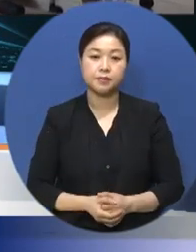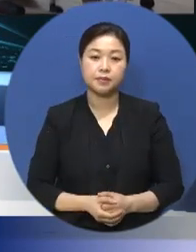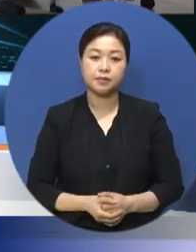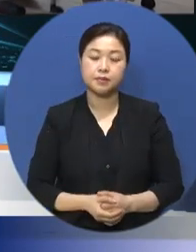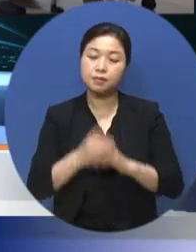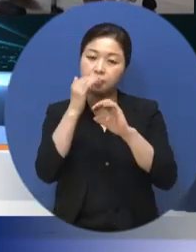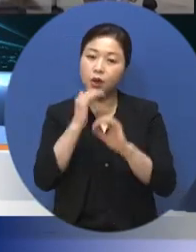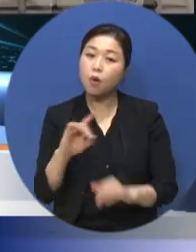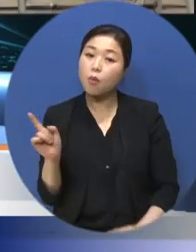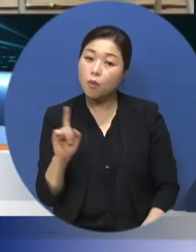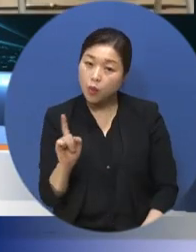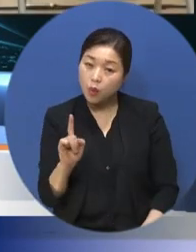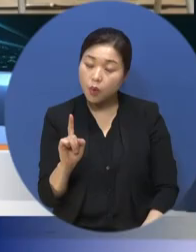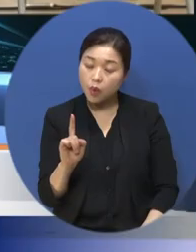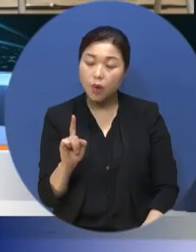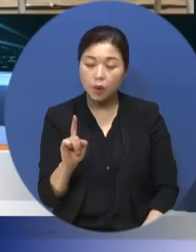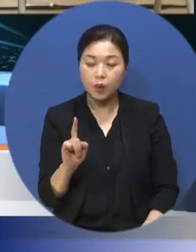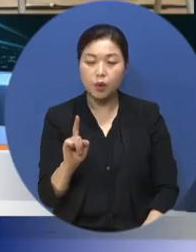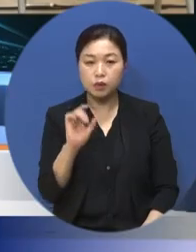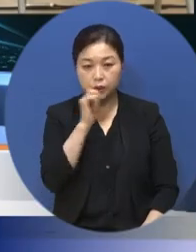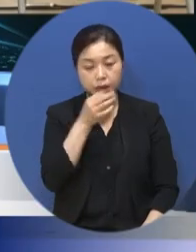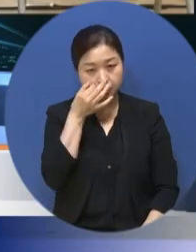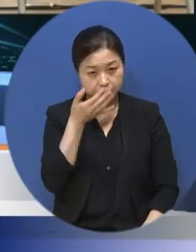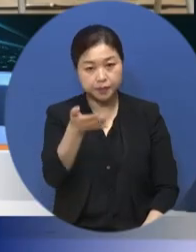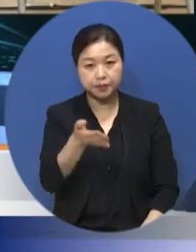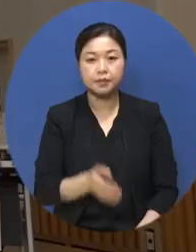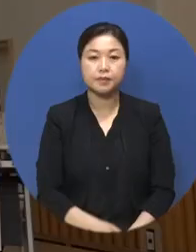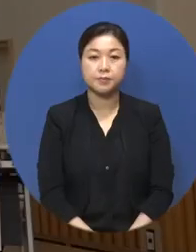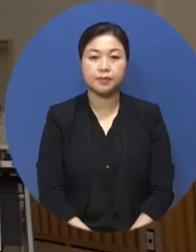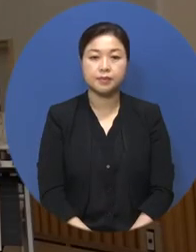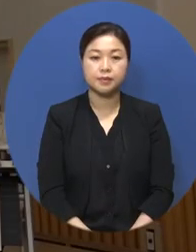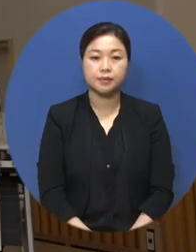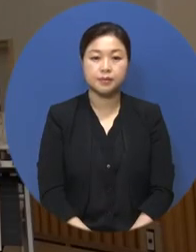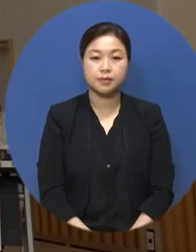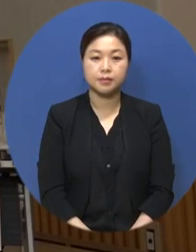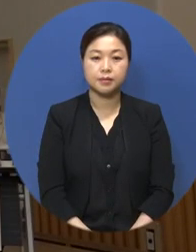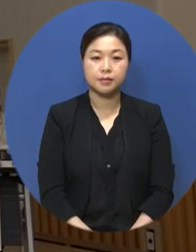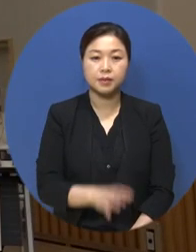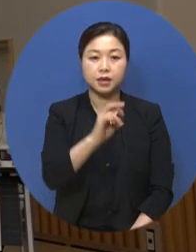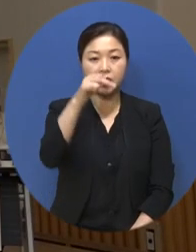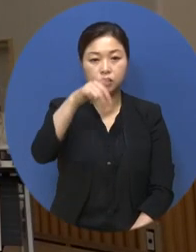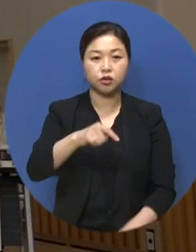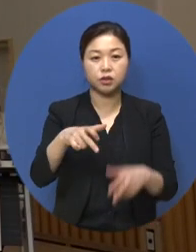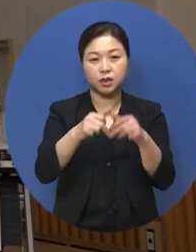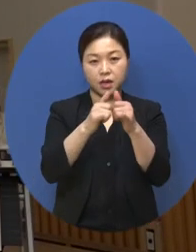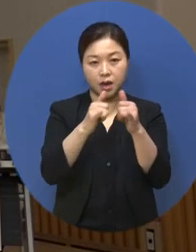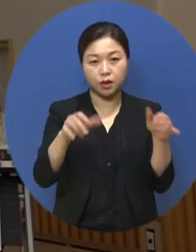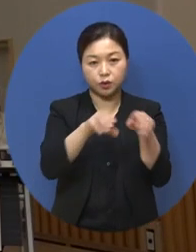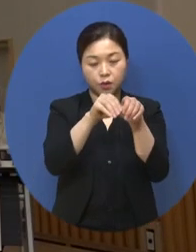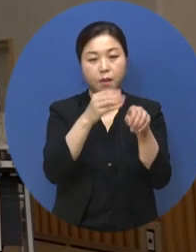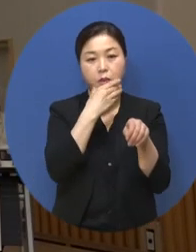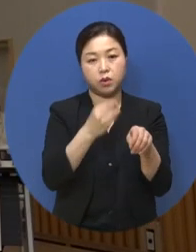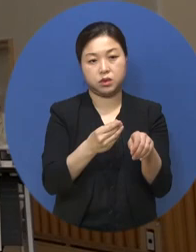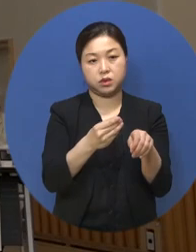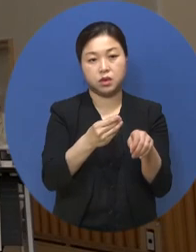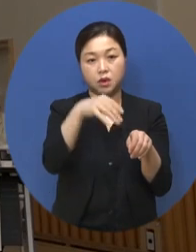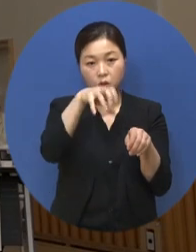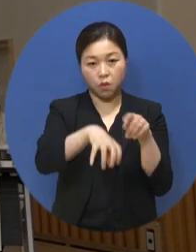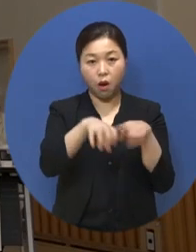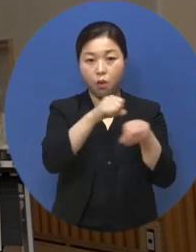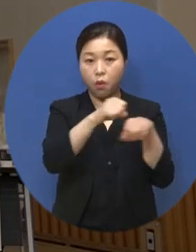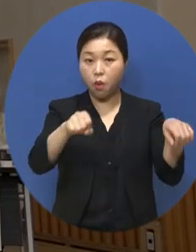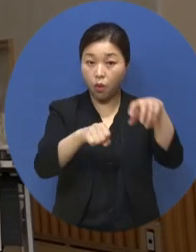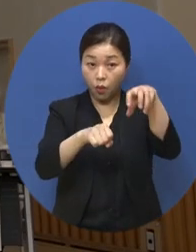어떠한 이야기가 나왔는지 정우선 기자가 들어봤습니다. 양주시 장애인 종합복지관 대강당에서는